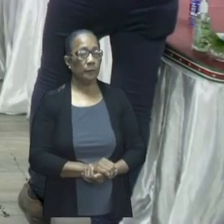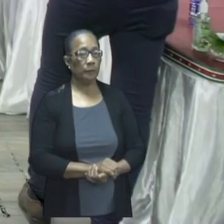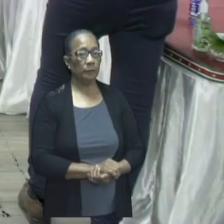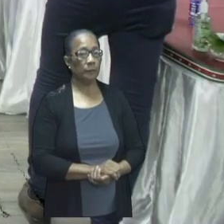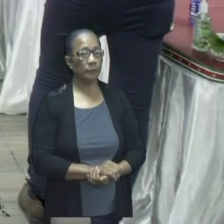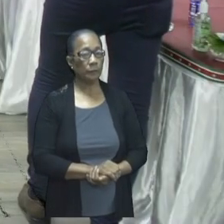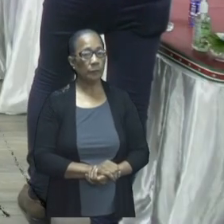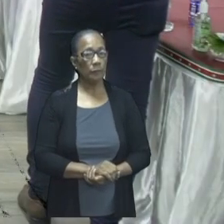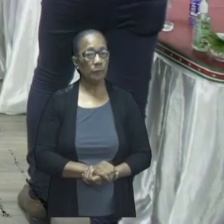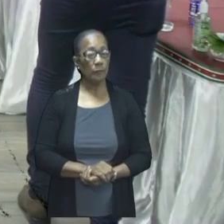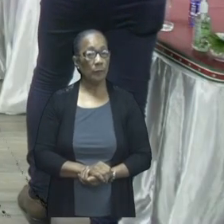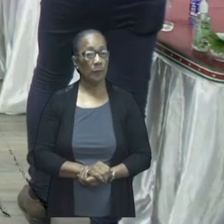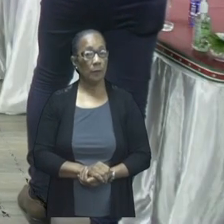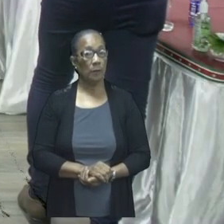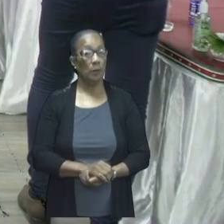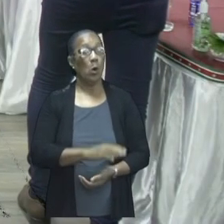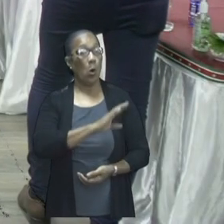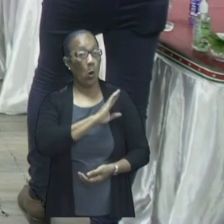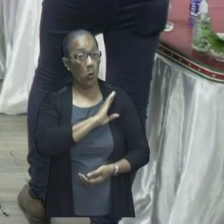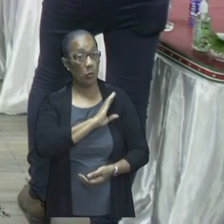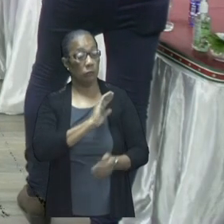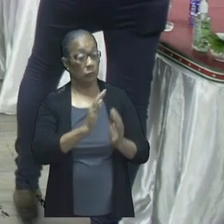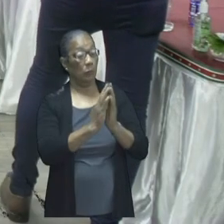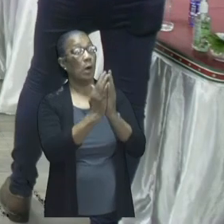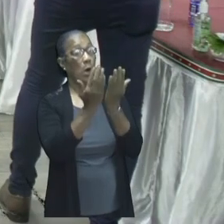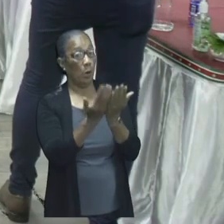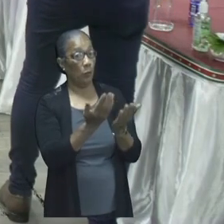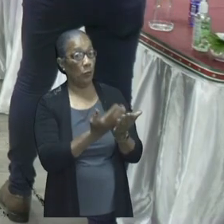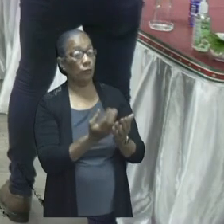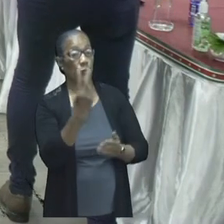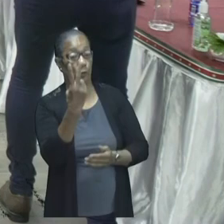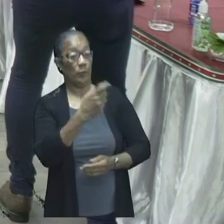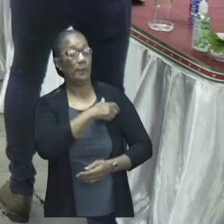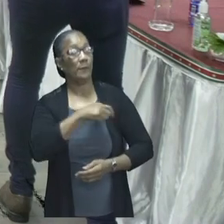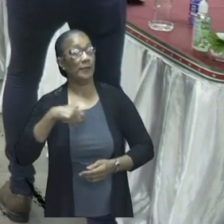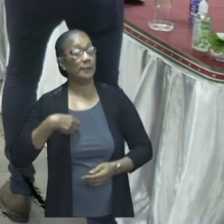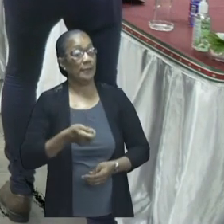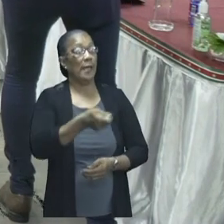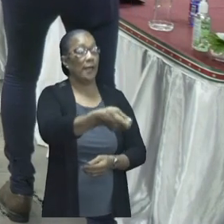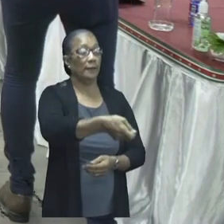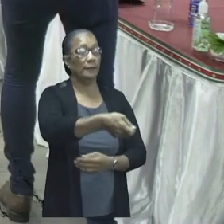die hebben ook een exemplaar voren dat is de president